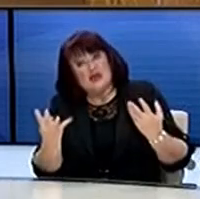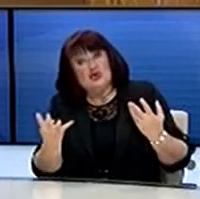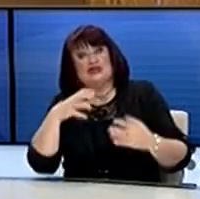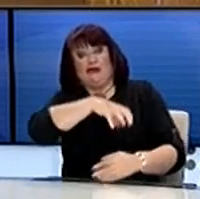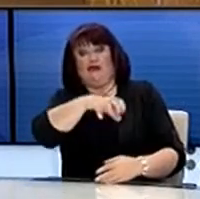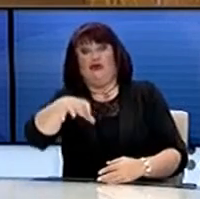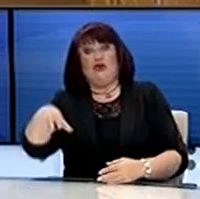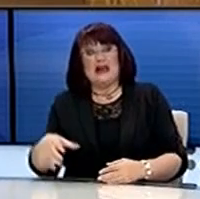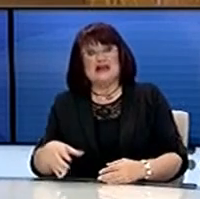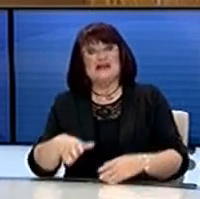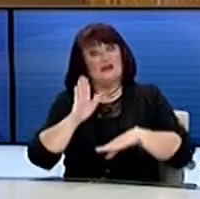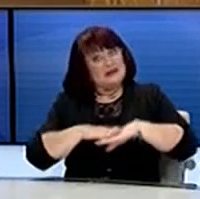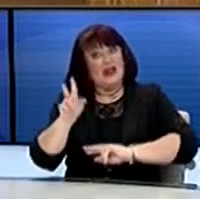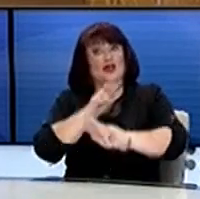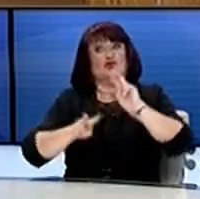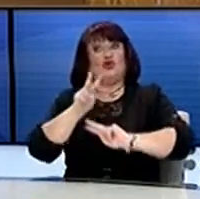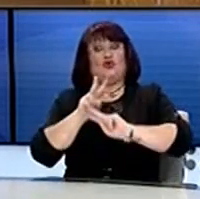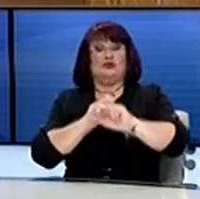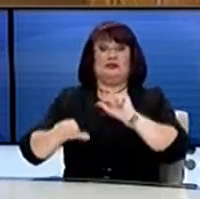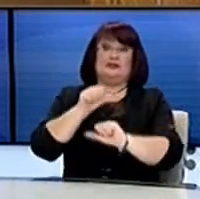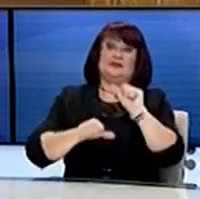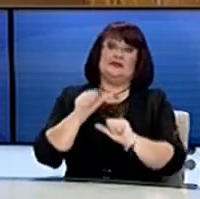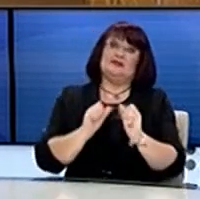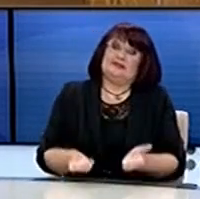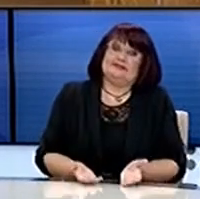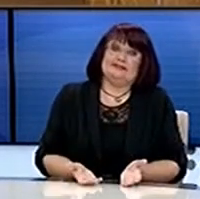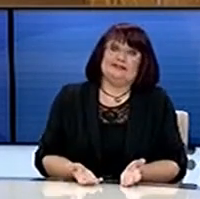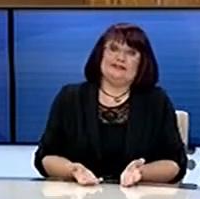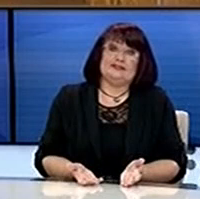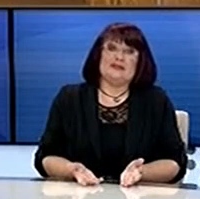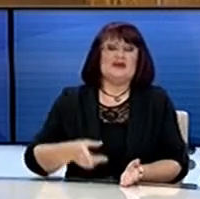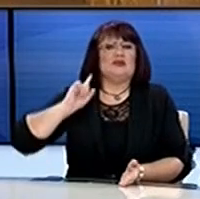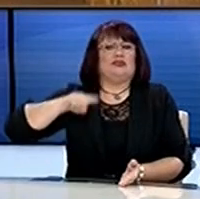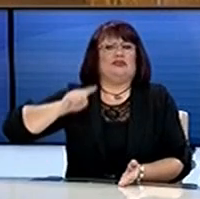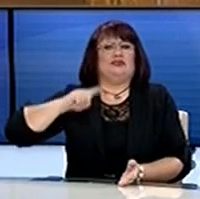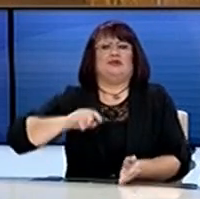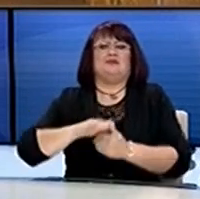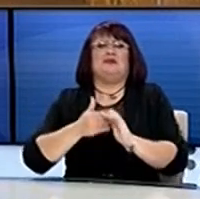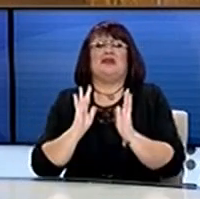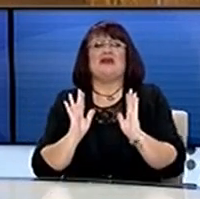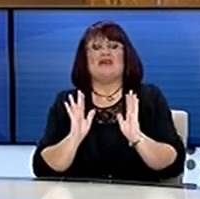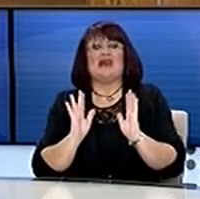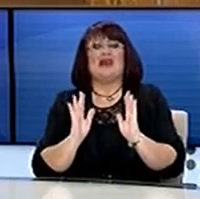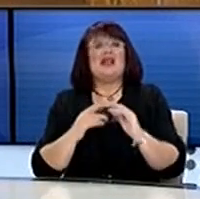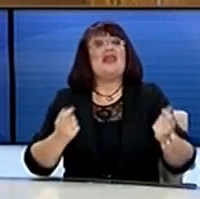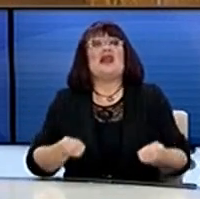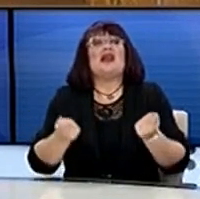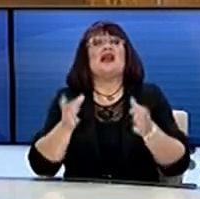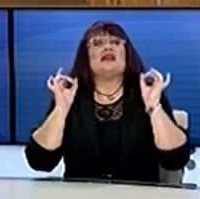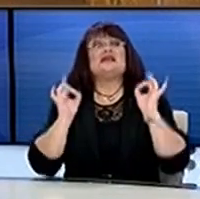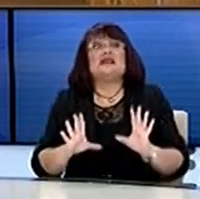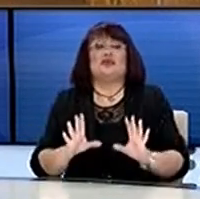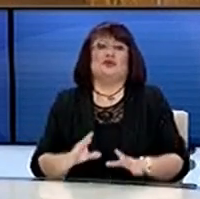Κλιματική κρίση φταίει γι' αυτό? Σας φταίει η κλιματική κρίση που αγνοήσατε? Δεν φέρατε καν σε